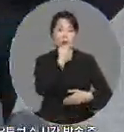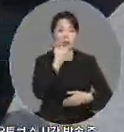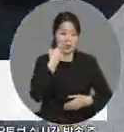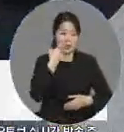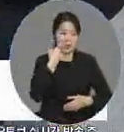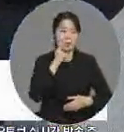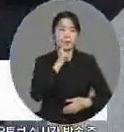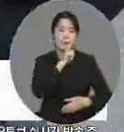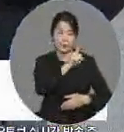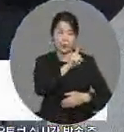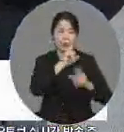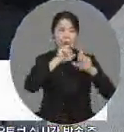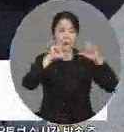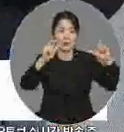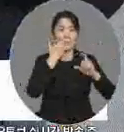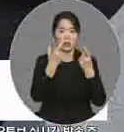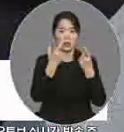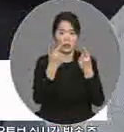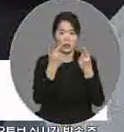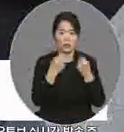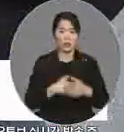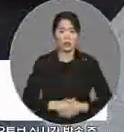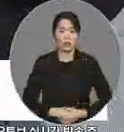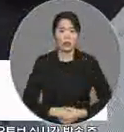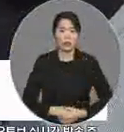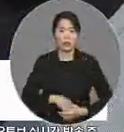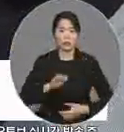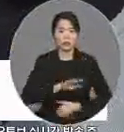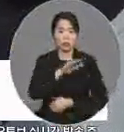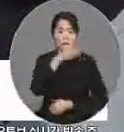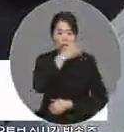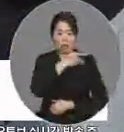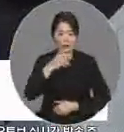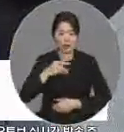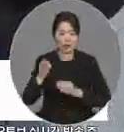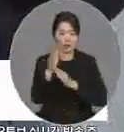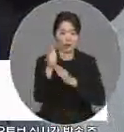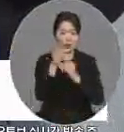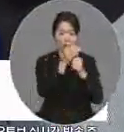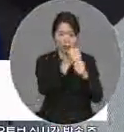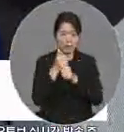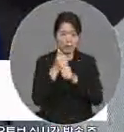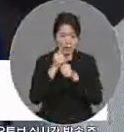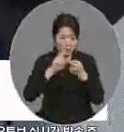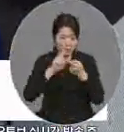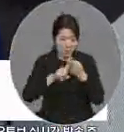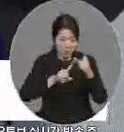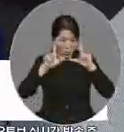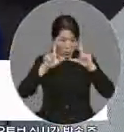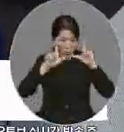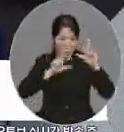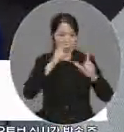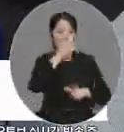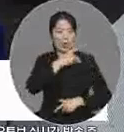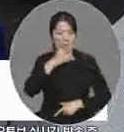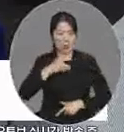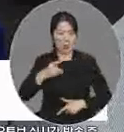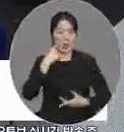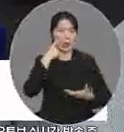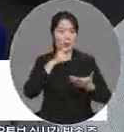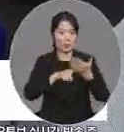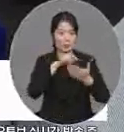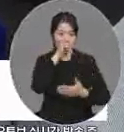뭐 이런 쪽에서 포획이 되었을 때 우리 연어 태화강 연어다라는 이제 그 표지가 있기 때문에 이 연어 자원에